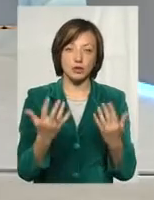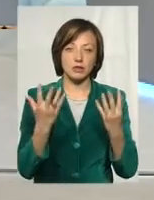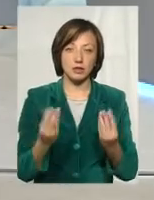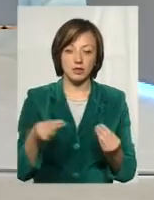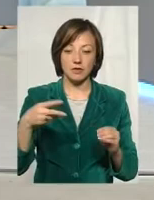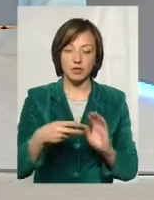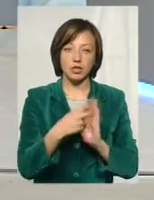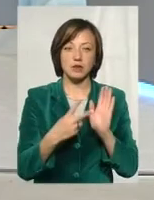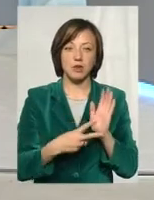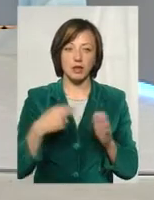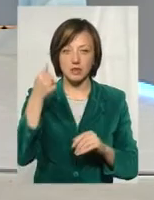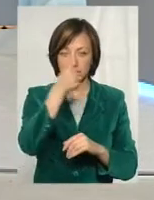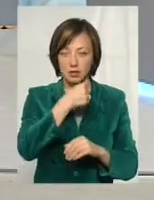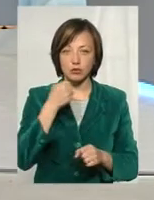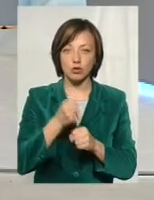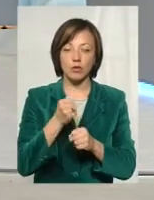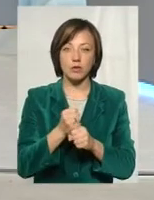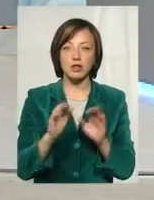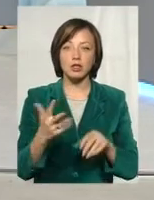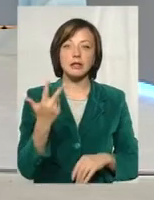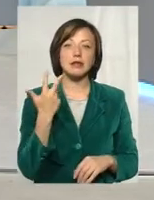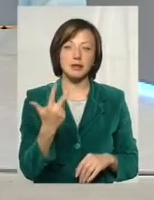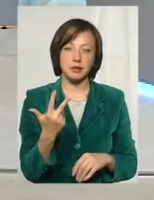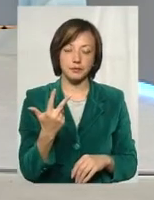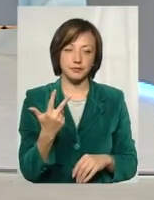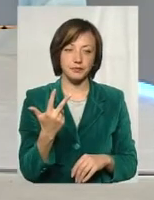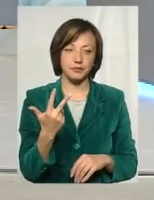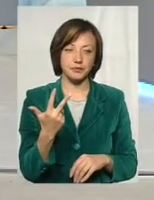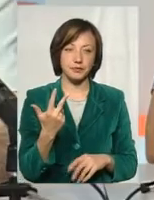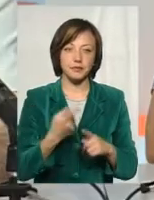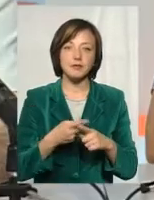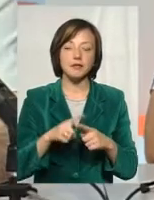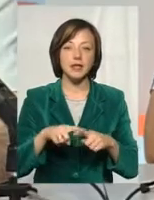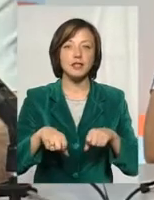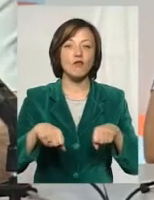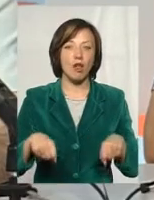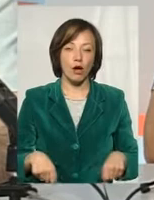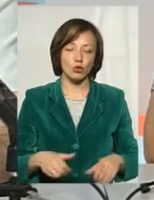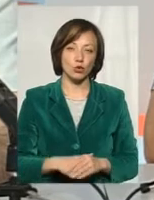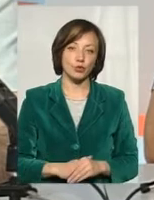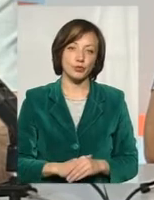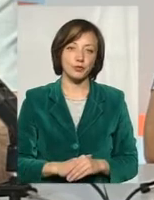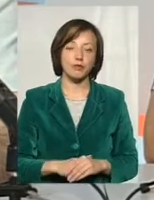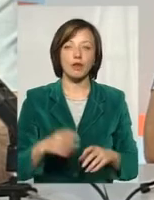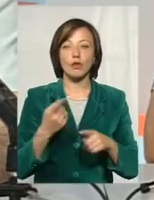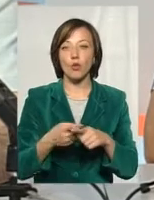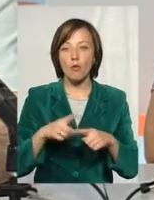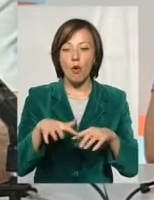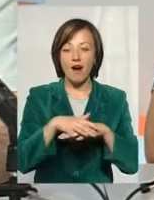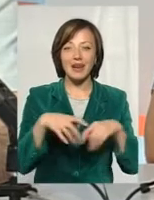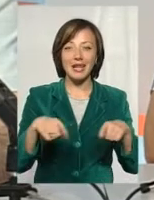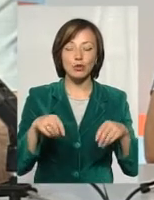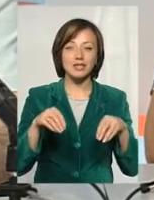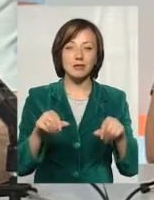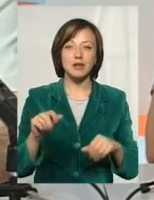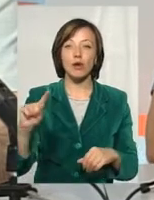на 2017 рік, зроблено лише 3 кроки цією владою. Тому ринок землі – це, напевно, один